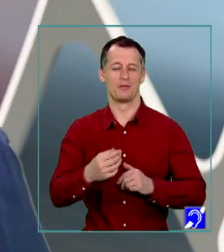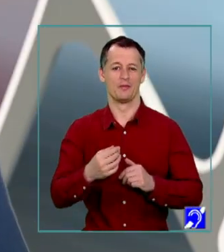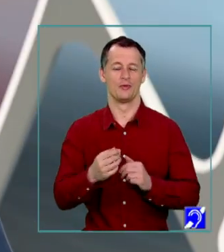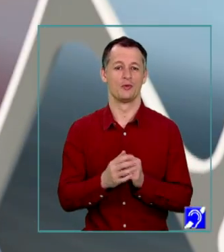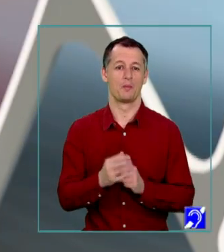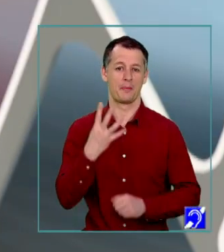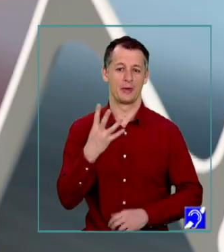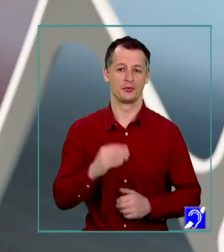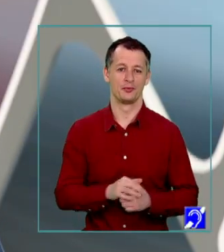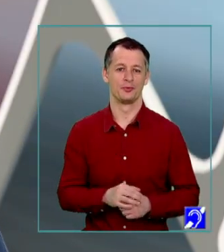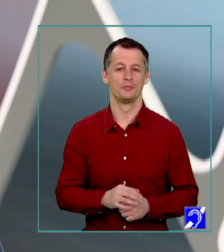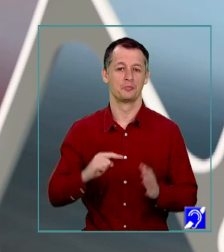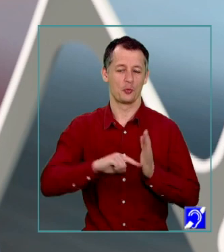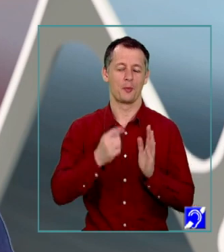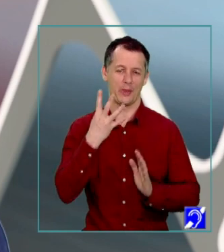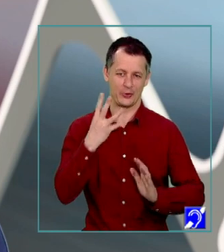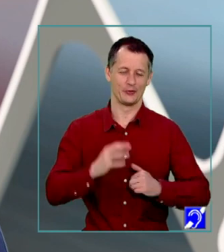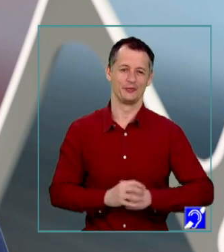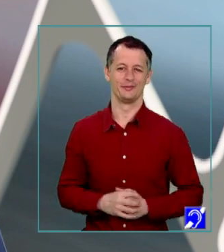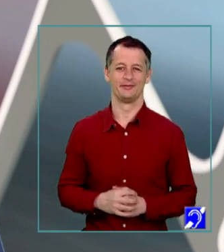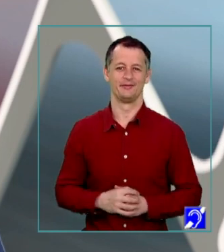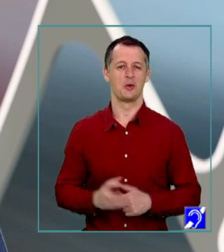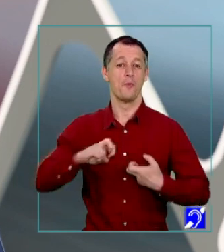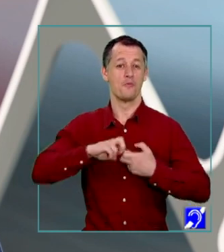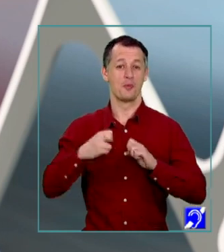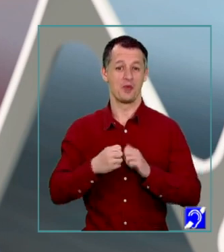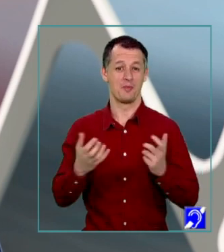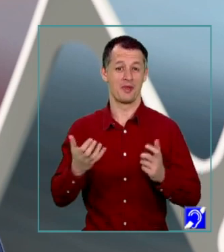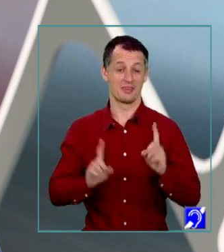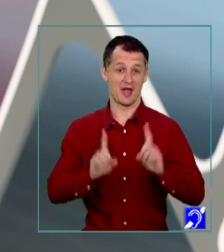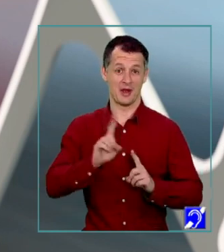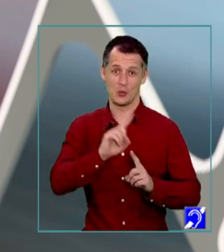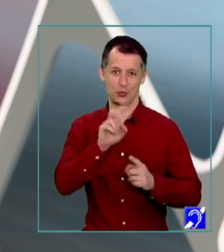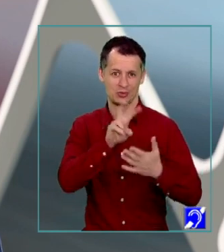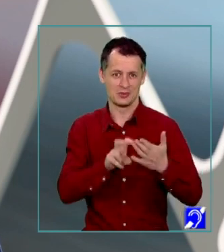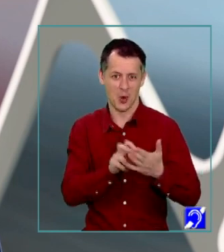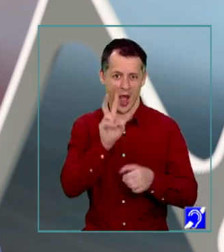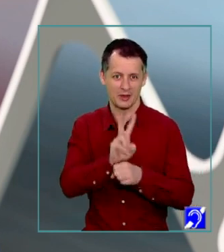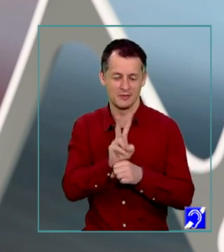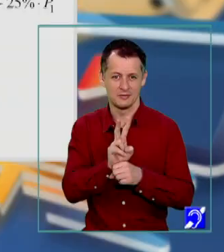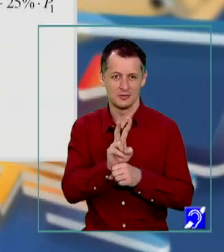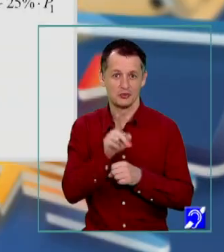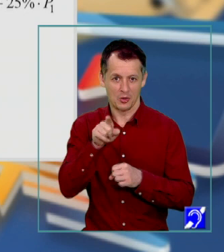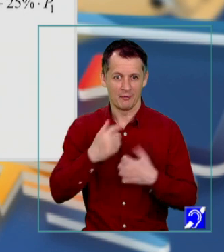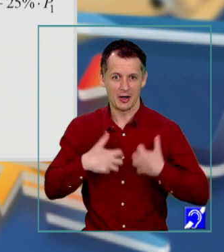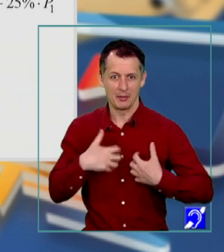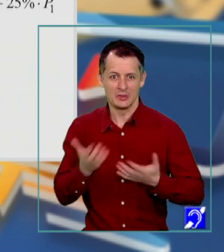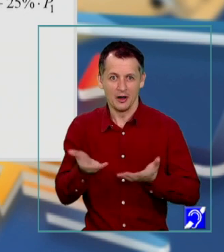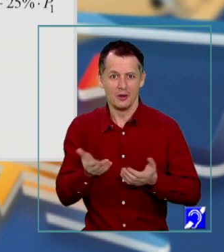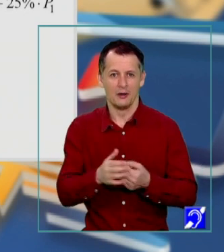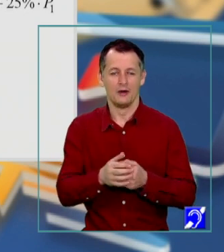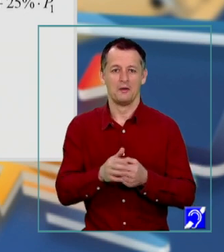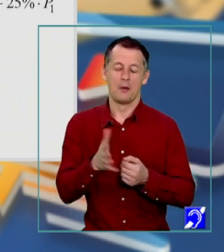4 este o problemă care, dacă nu o citiți cu atenție și dacă vă grăbiți, vă poate conduce, știu eu,